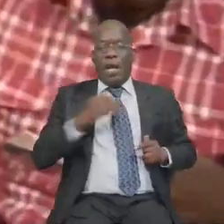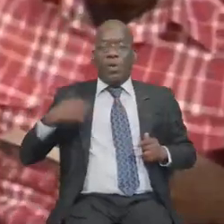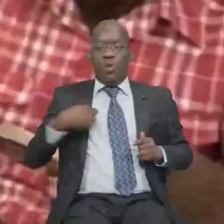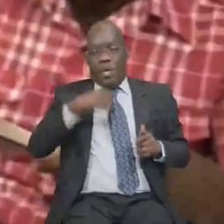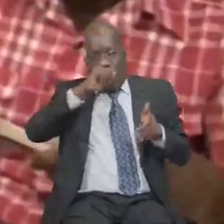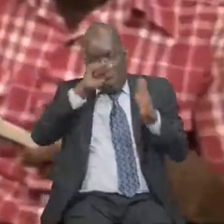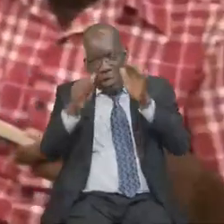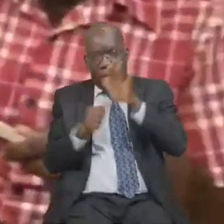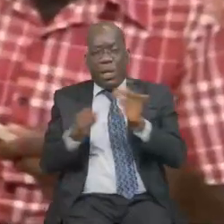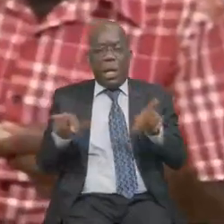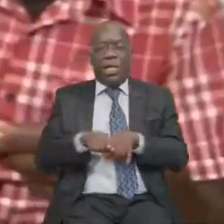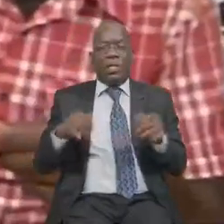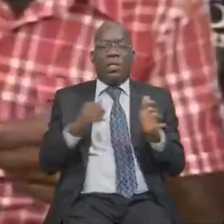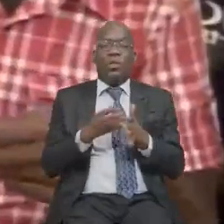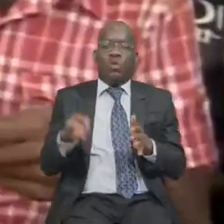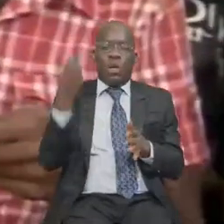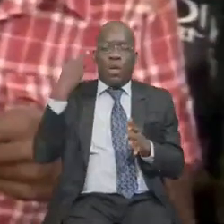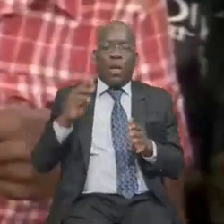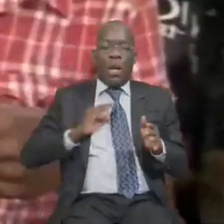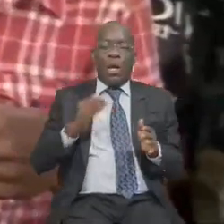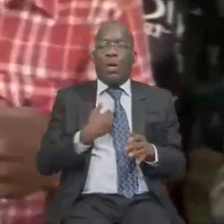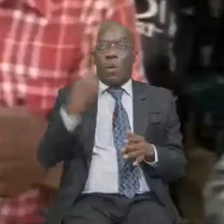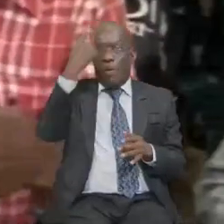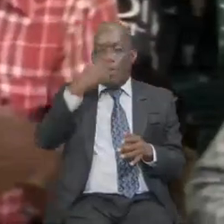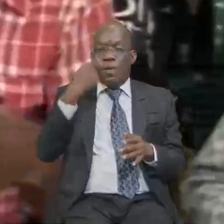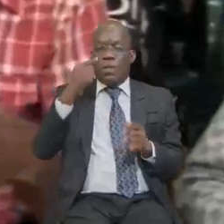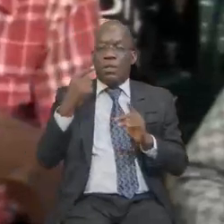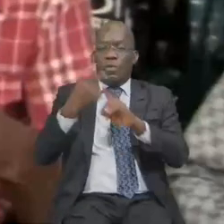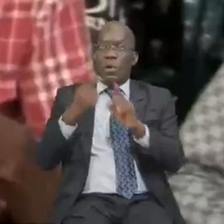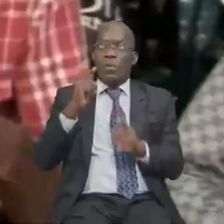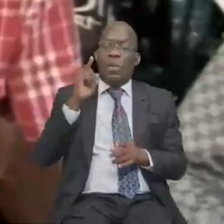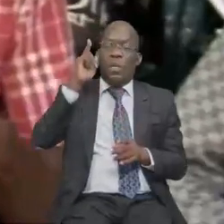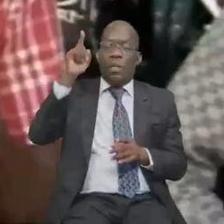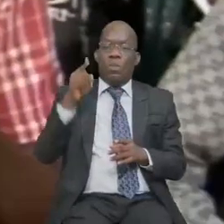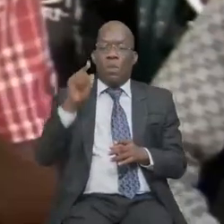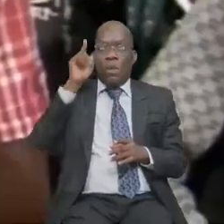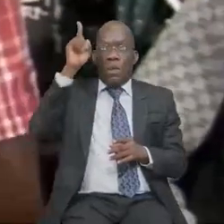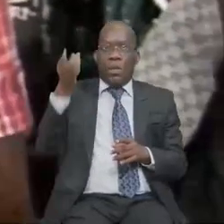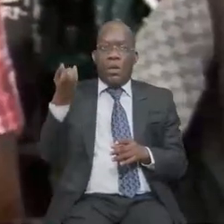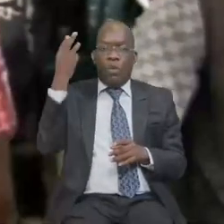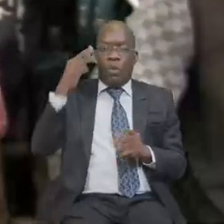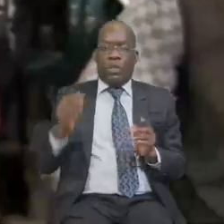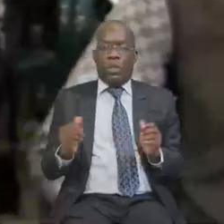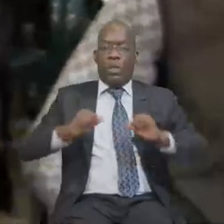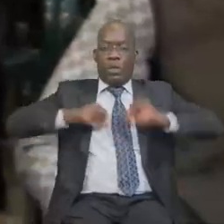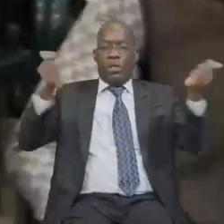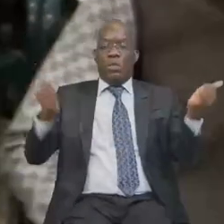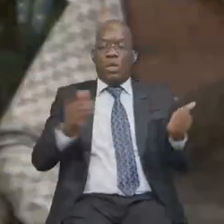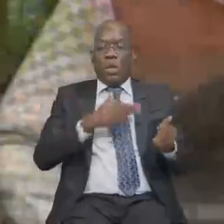le visage. Nous l'avons dédaigné, nous n'avons fait de lui aucun cas.